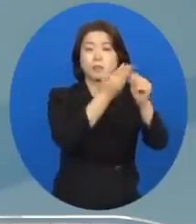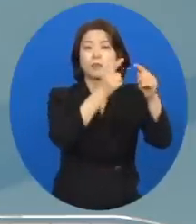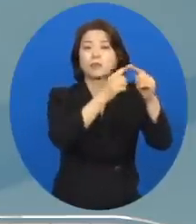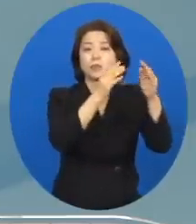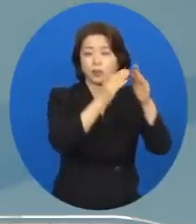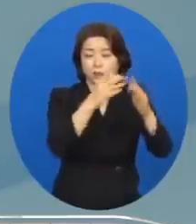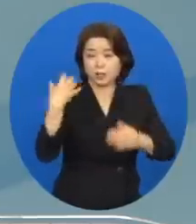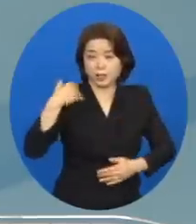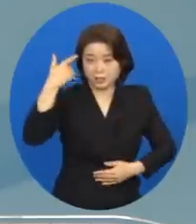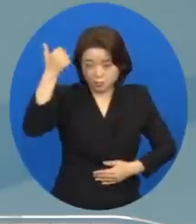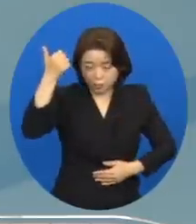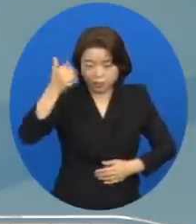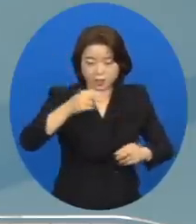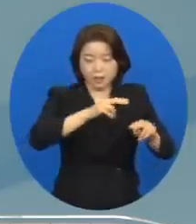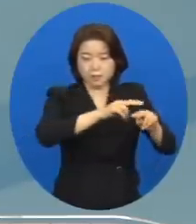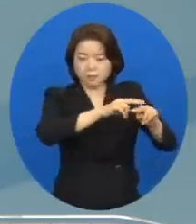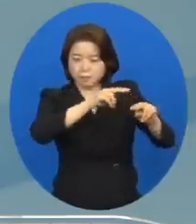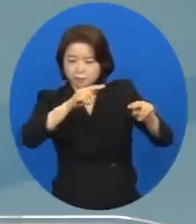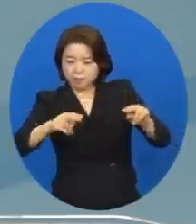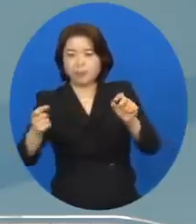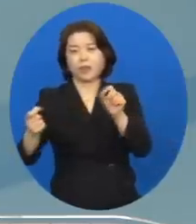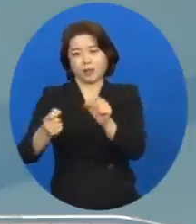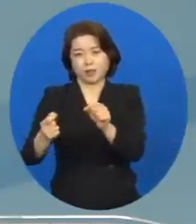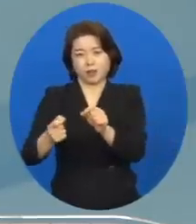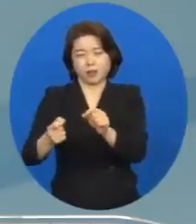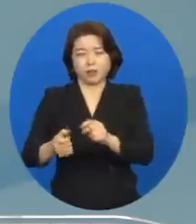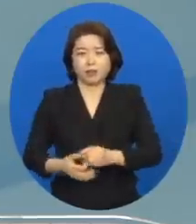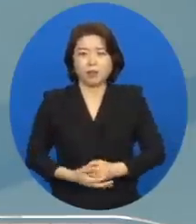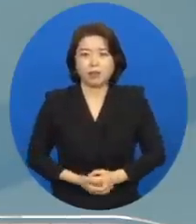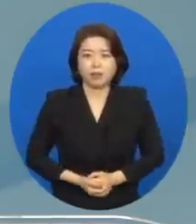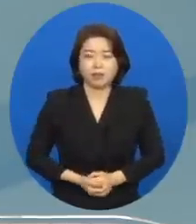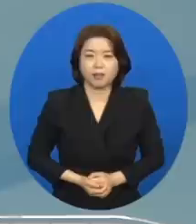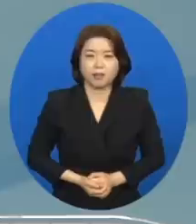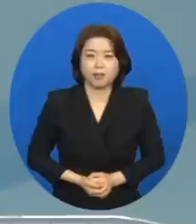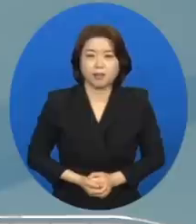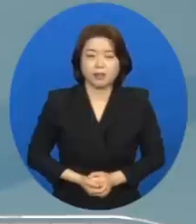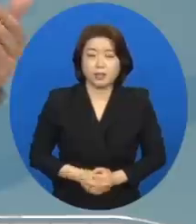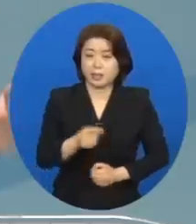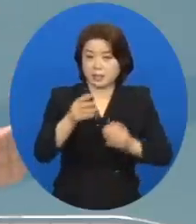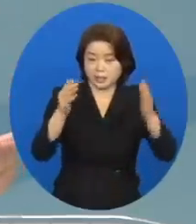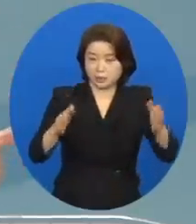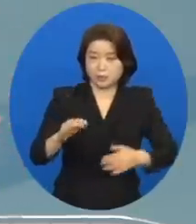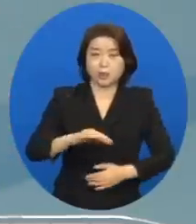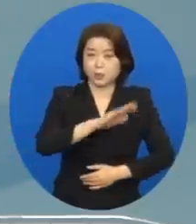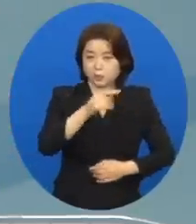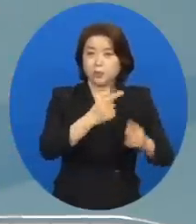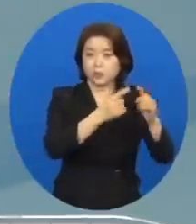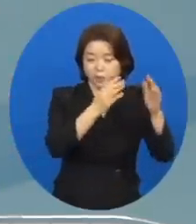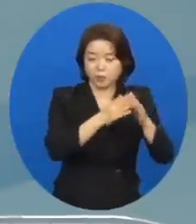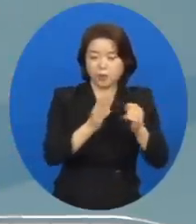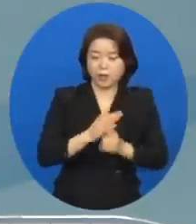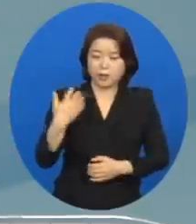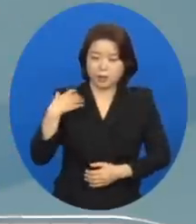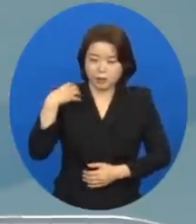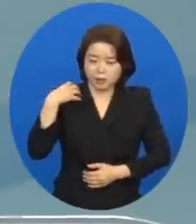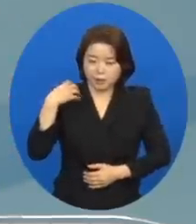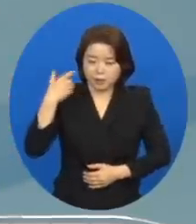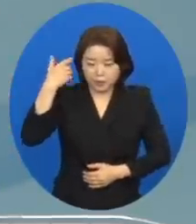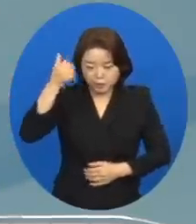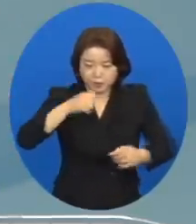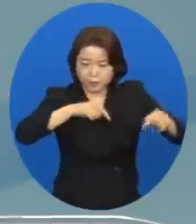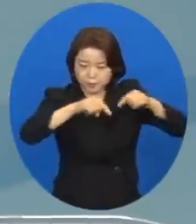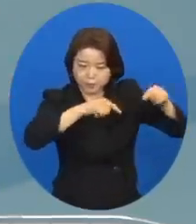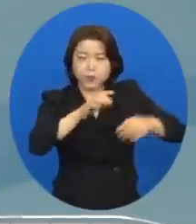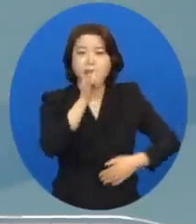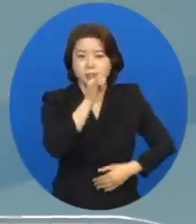은퇴를 이제 막 앞두고 있습니다. 그동안에는 선한목자교회를 목회를 해왔어요.